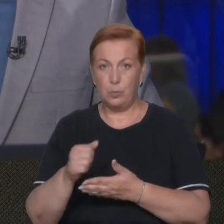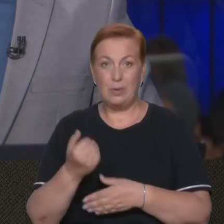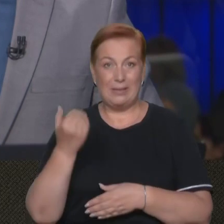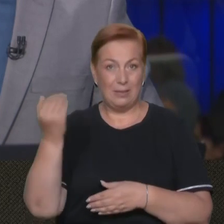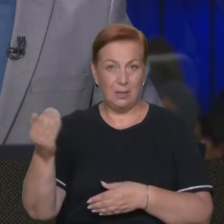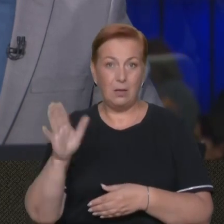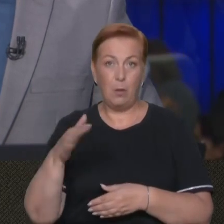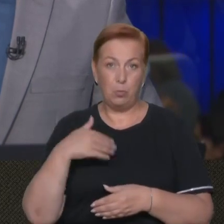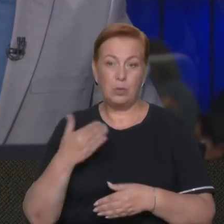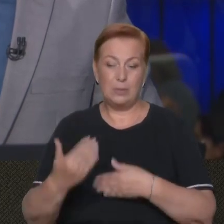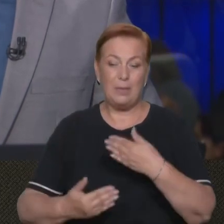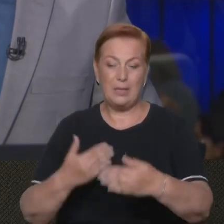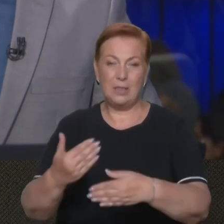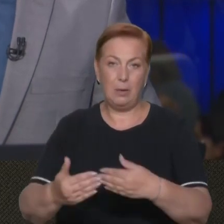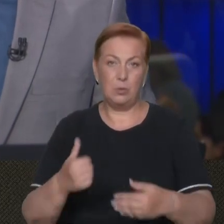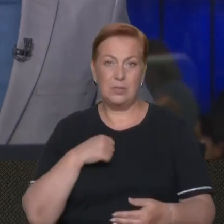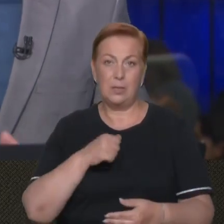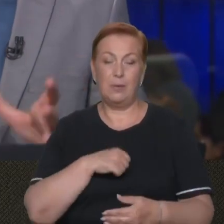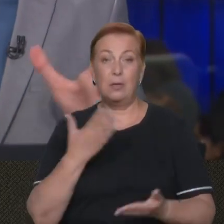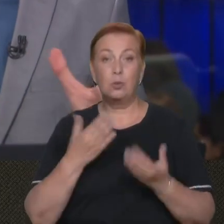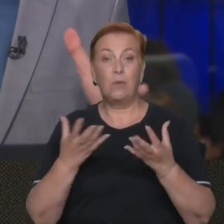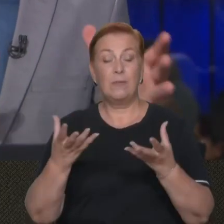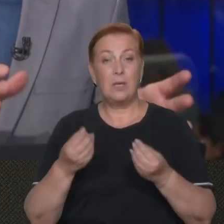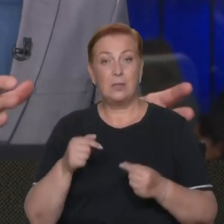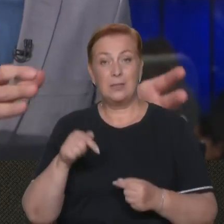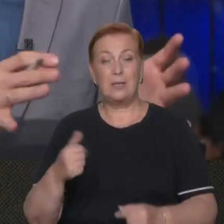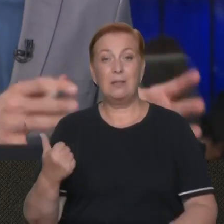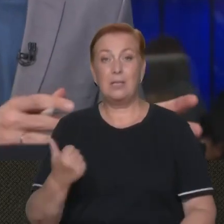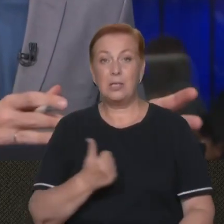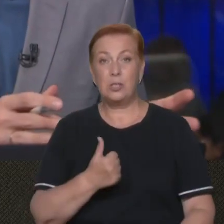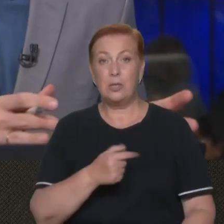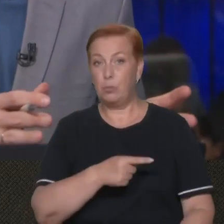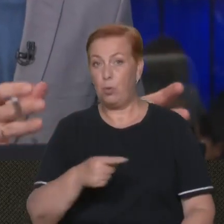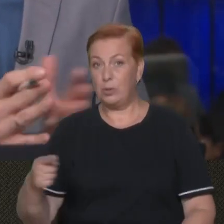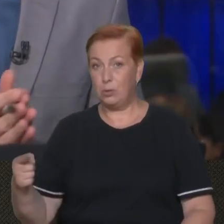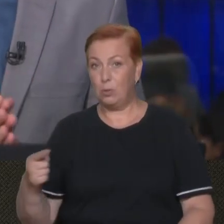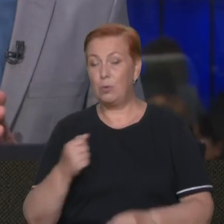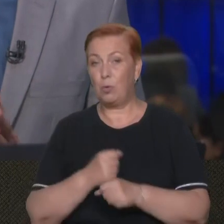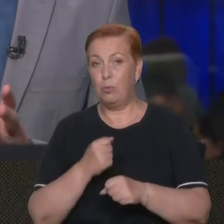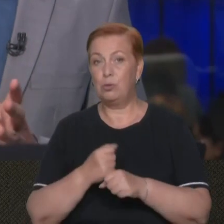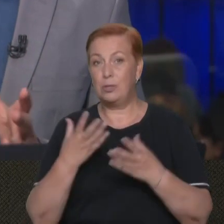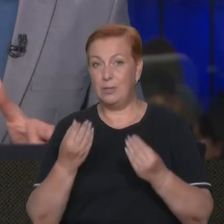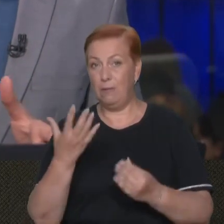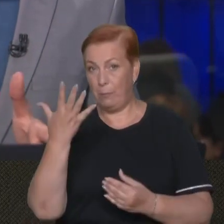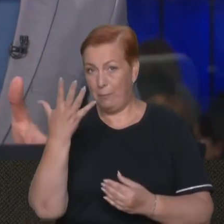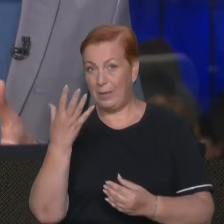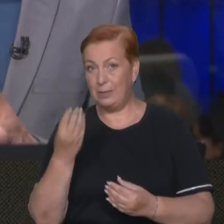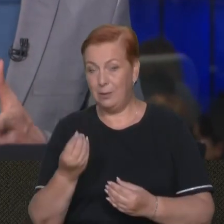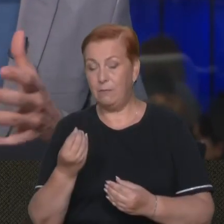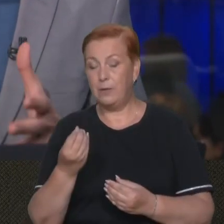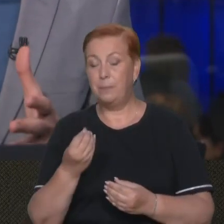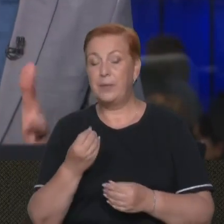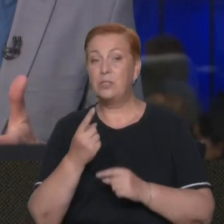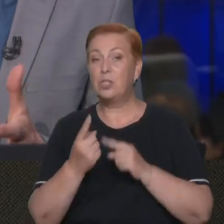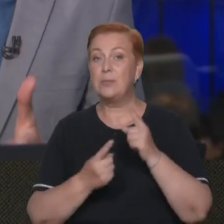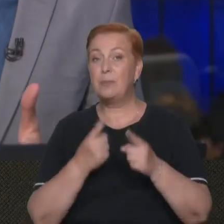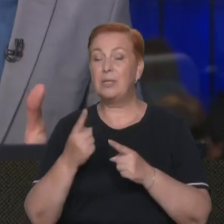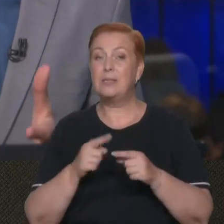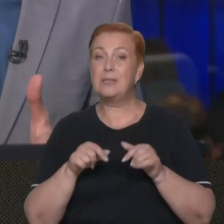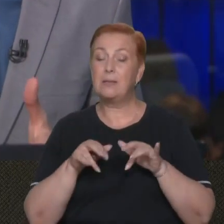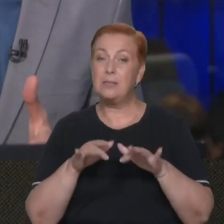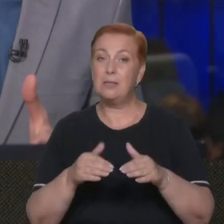От взагалом, якщо взяти цей тиждень, так, от я маю на увазі цей тиждень протягом робочих днів, ці 5 днів, чи змінилися дії, тактика